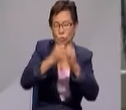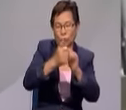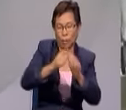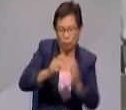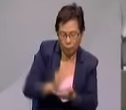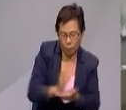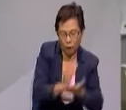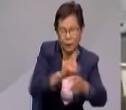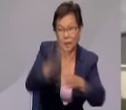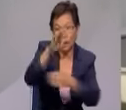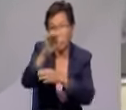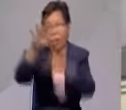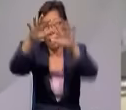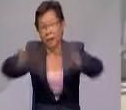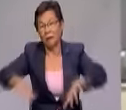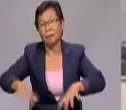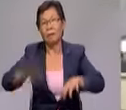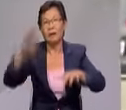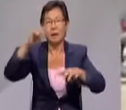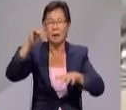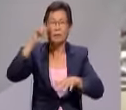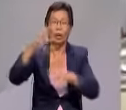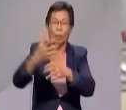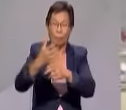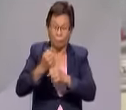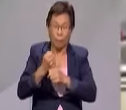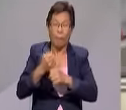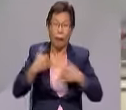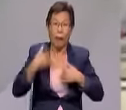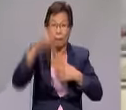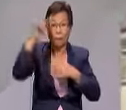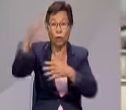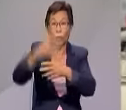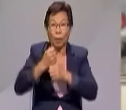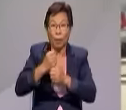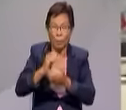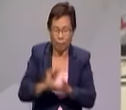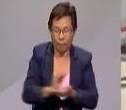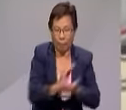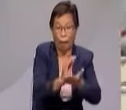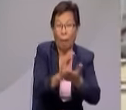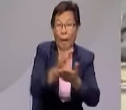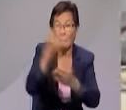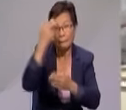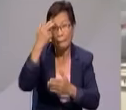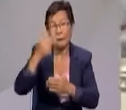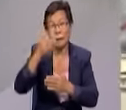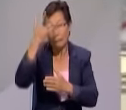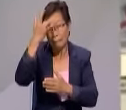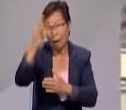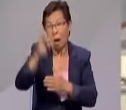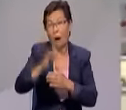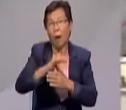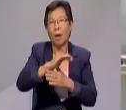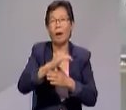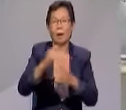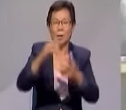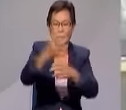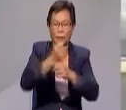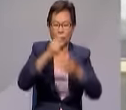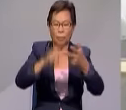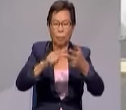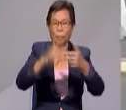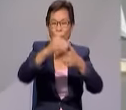Tenggara. Terengganu juga tidak pulang tangan kosong dalam acara individu selepas pelayar cilik Muhammad Idris menyumbang pihak gangsa di belakang dua pelayar